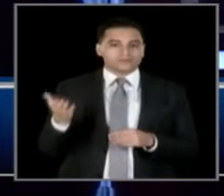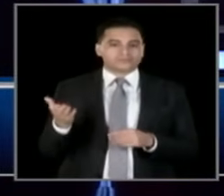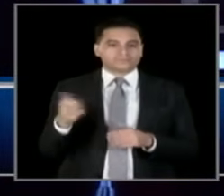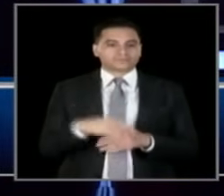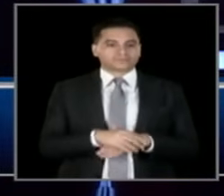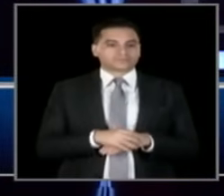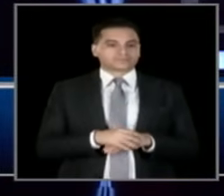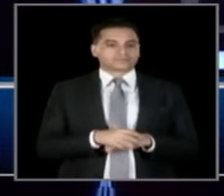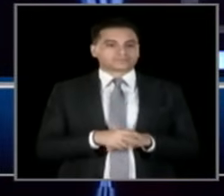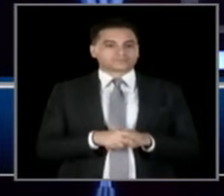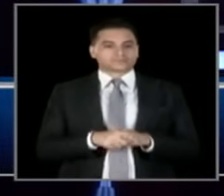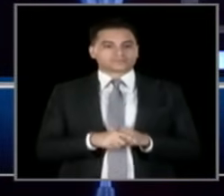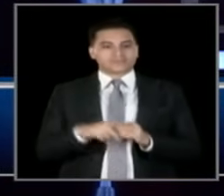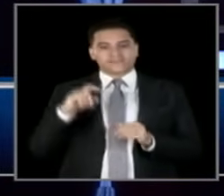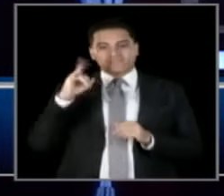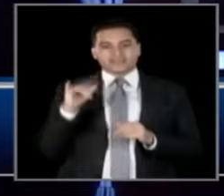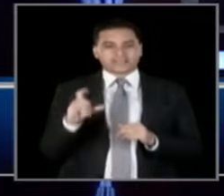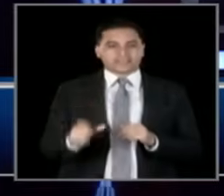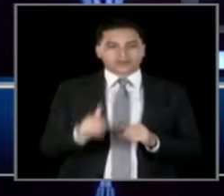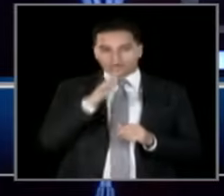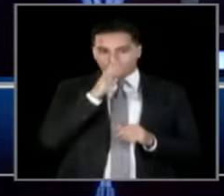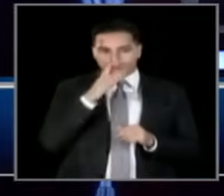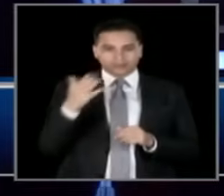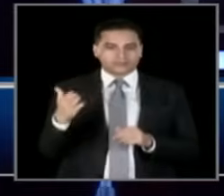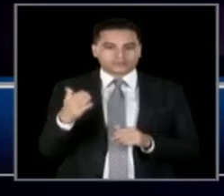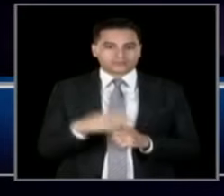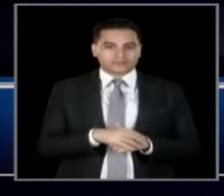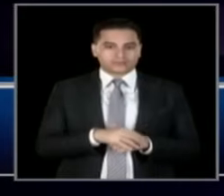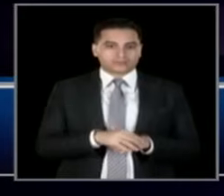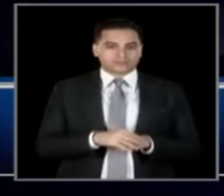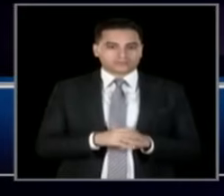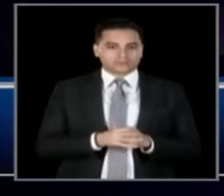هجاوب؟ فيلينا. عمان.